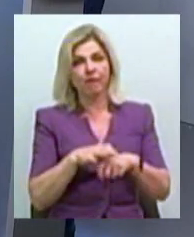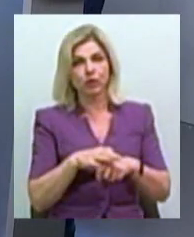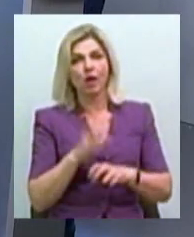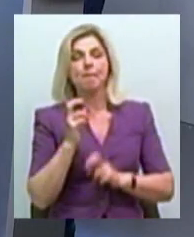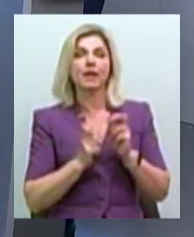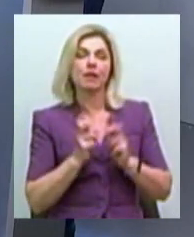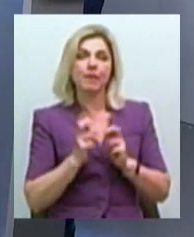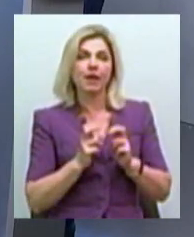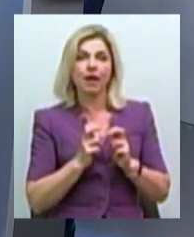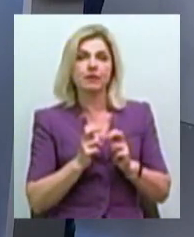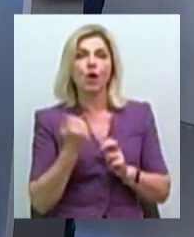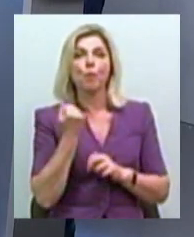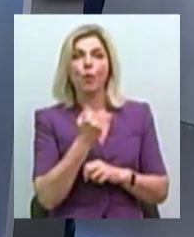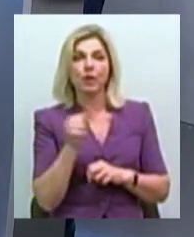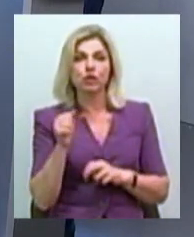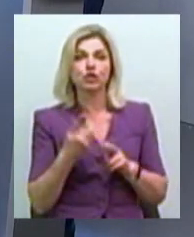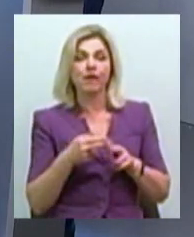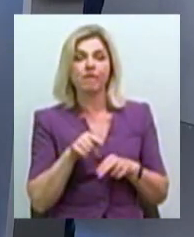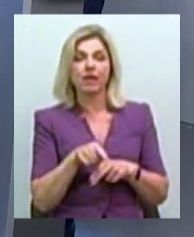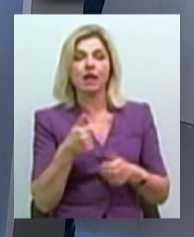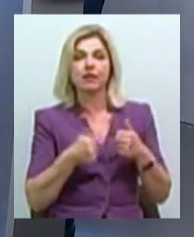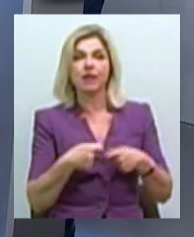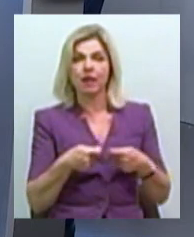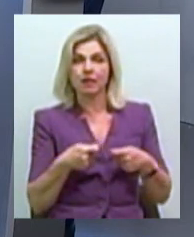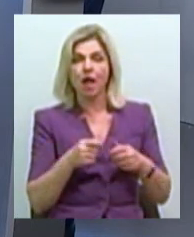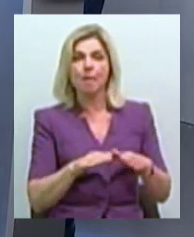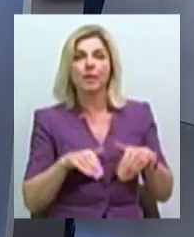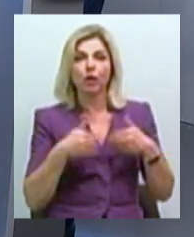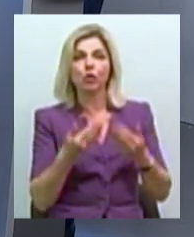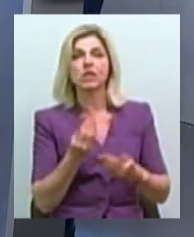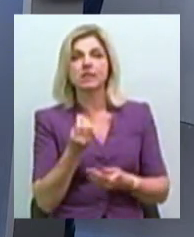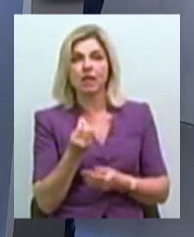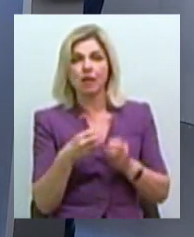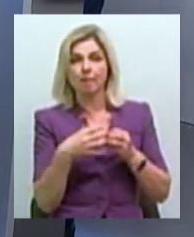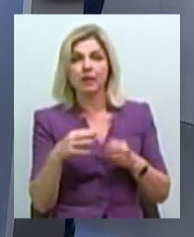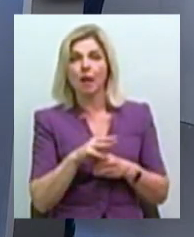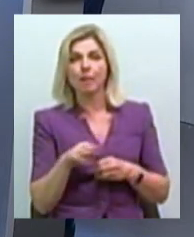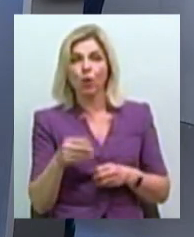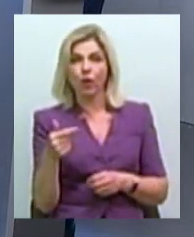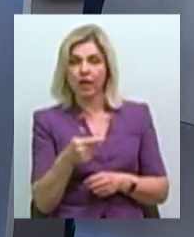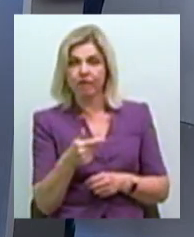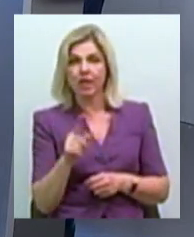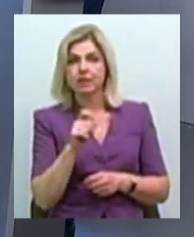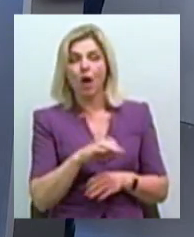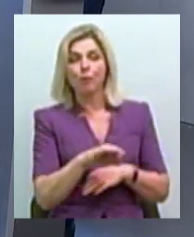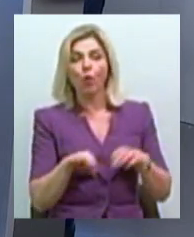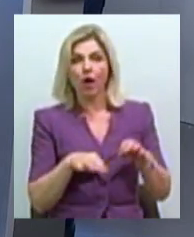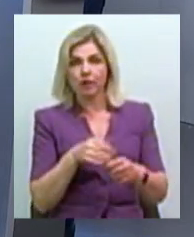предприятие, победившее в данном тендере, предложило цену в 15 миллионов гривен за проектные